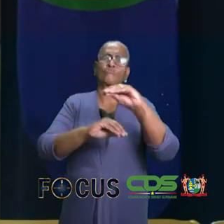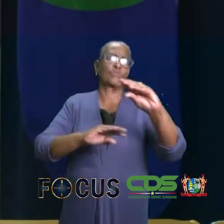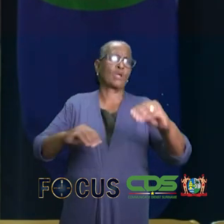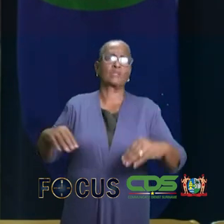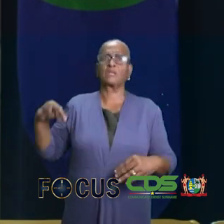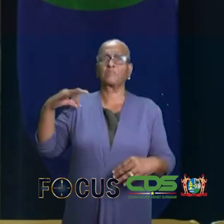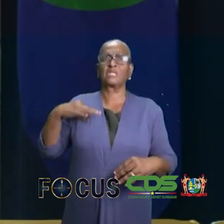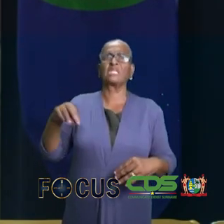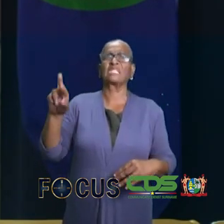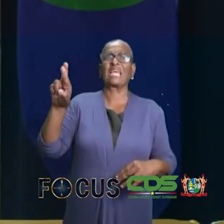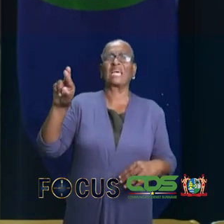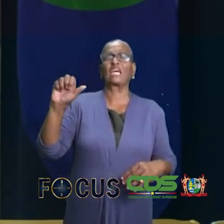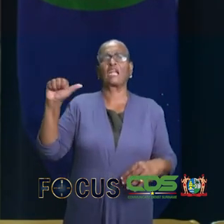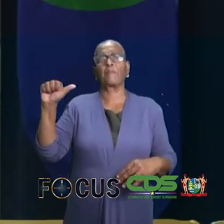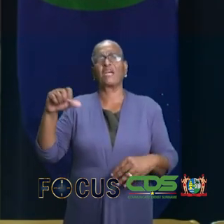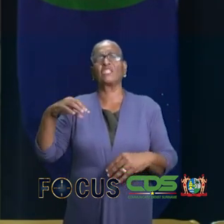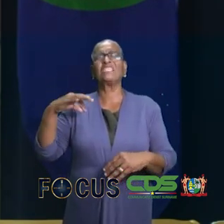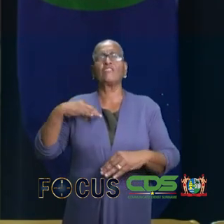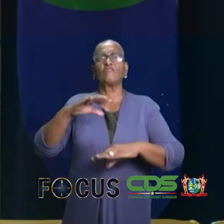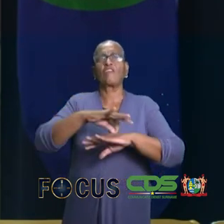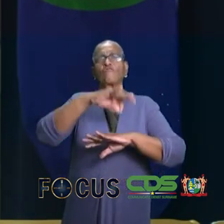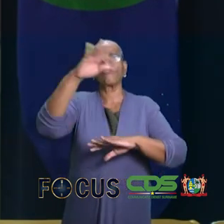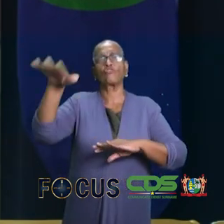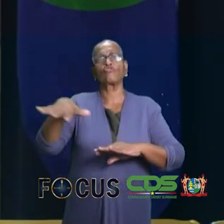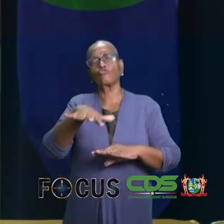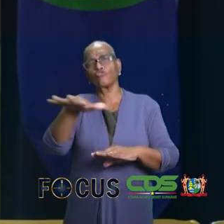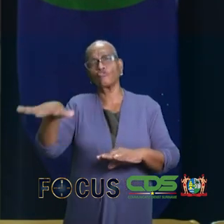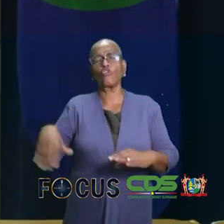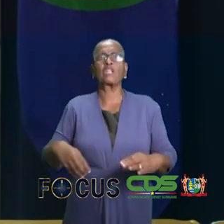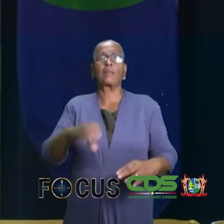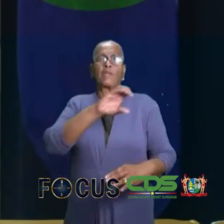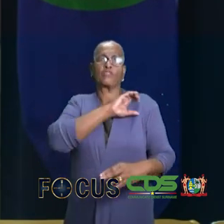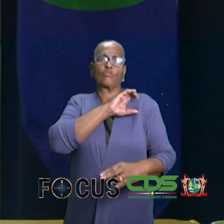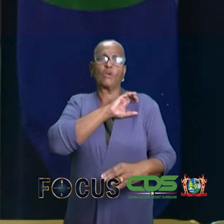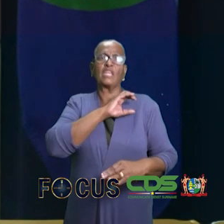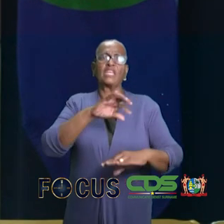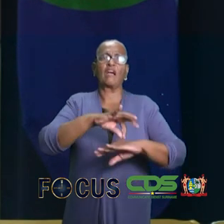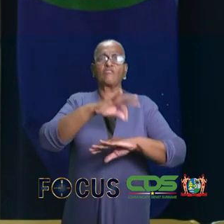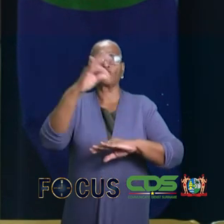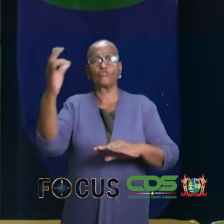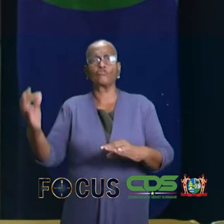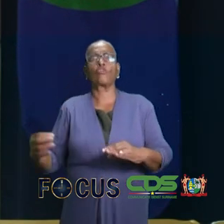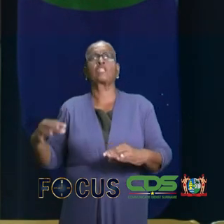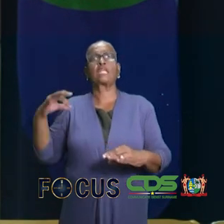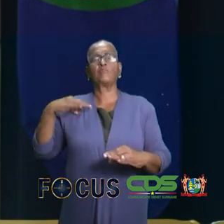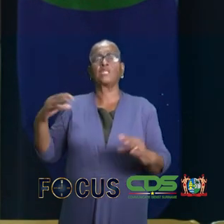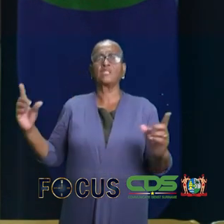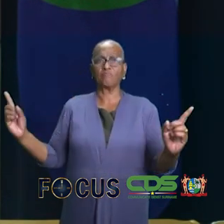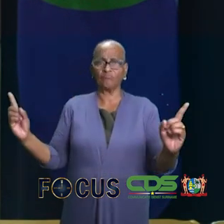een programma met zijn collega Mark de Jonge van Volksgezondheid en die zal